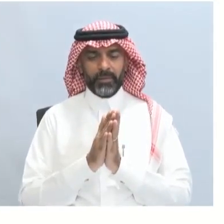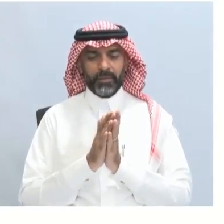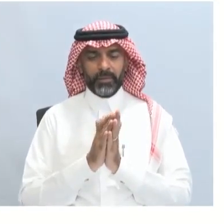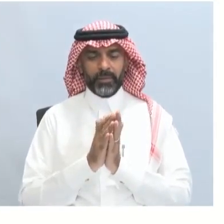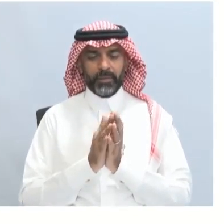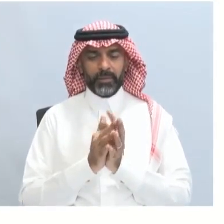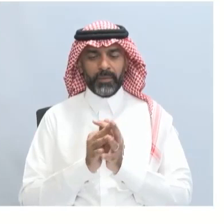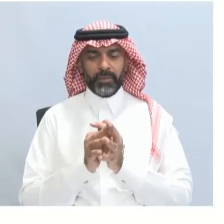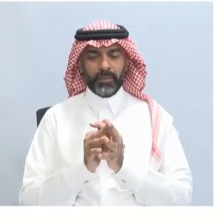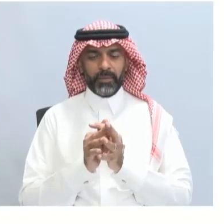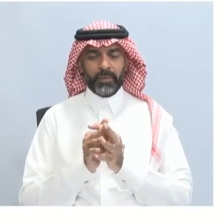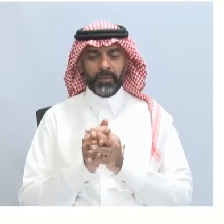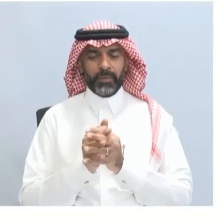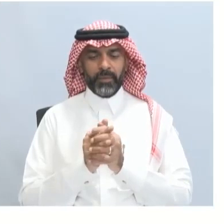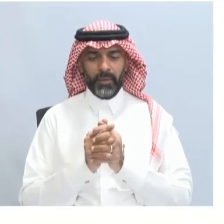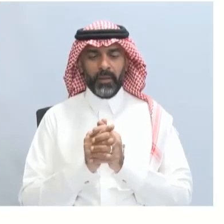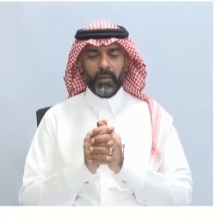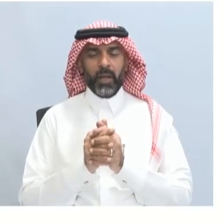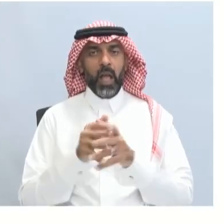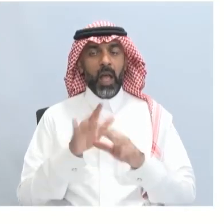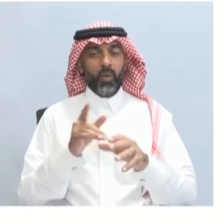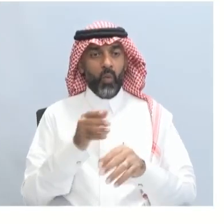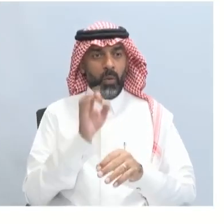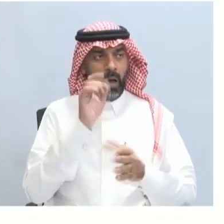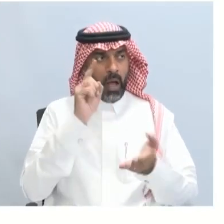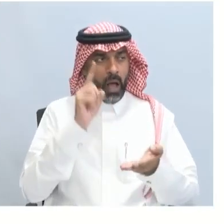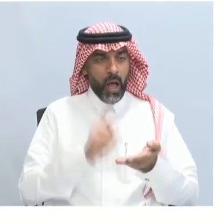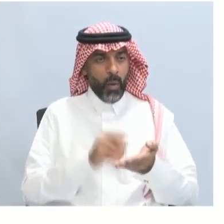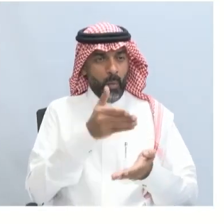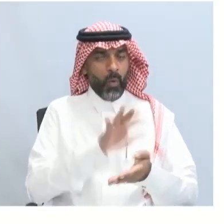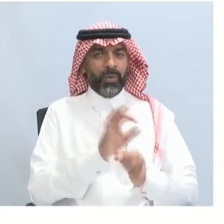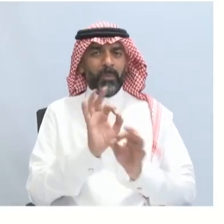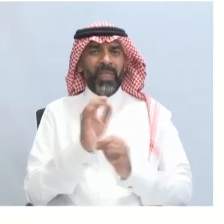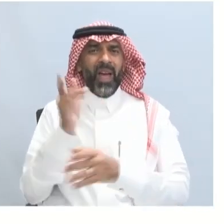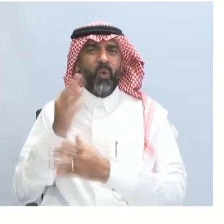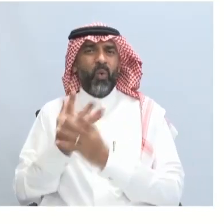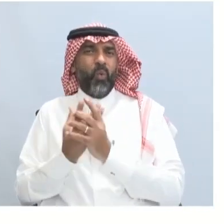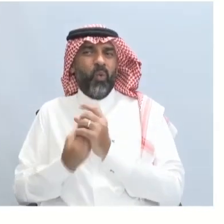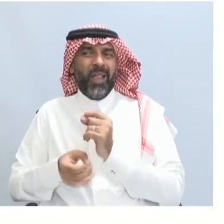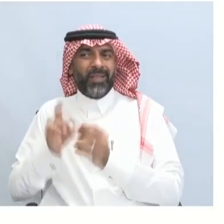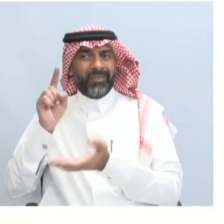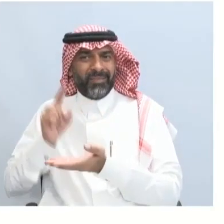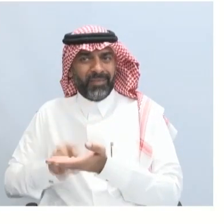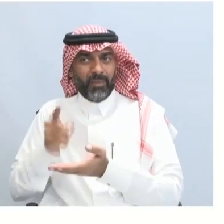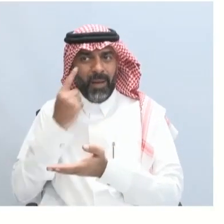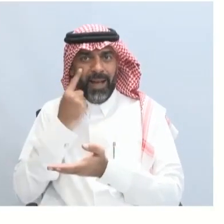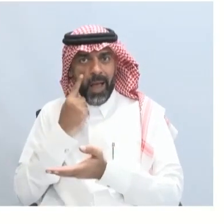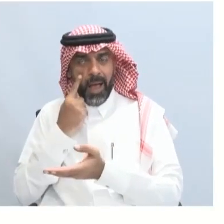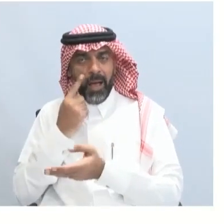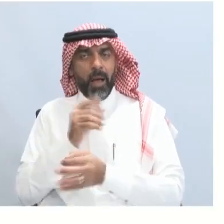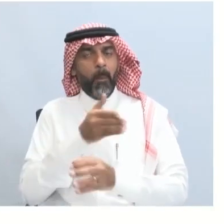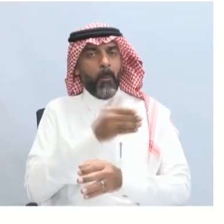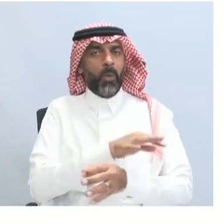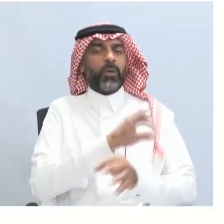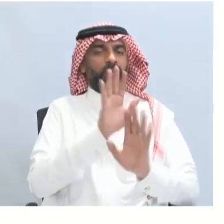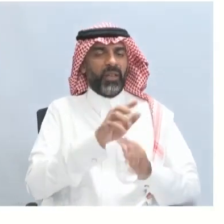لكن هناك استثناءات كما هو موضح في انها ترد على الاشخاص او الحالات التي الى ما بعد